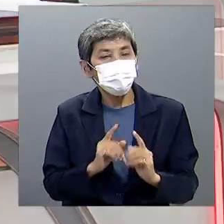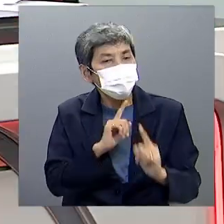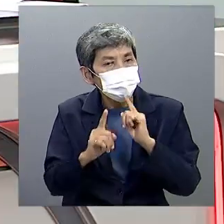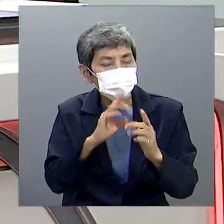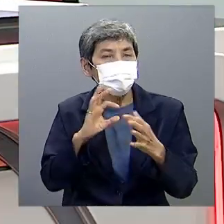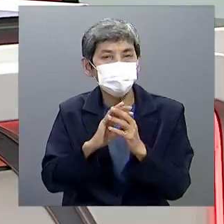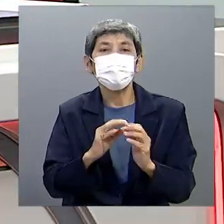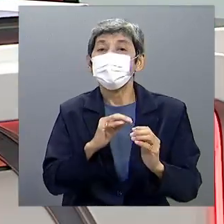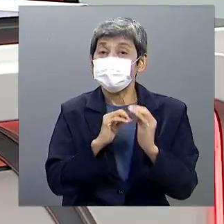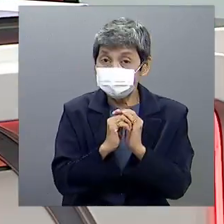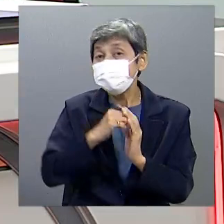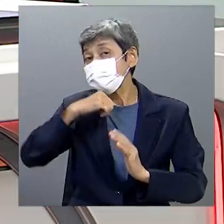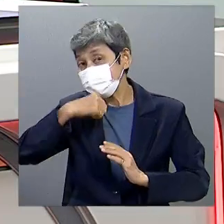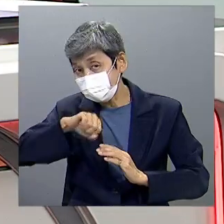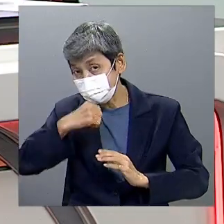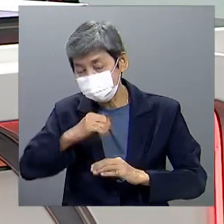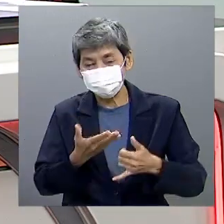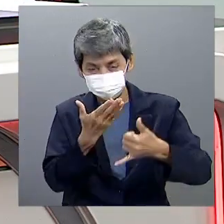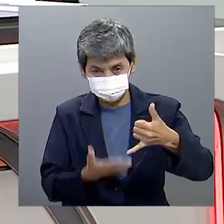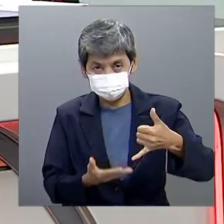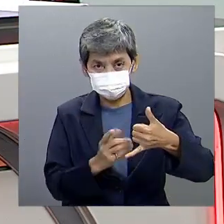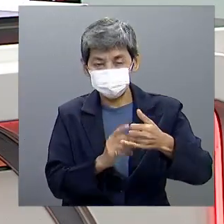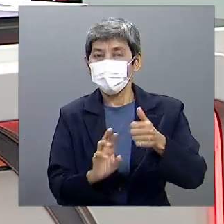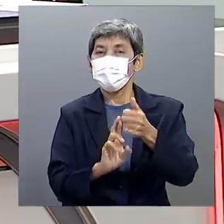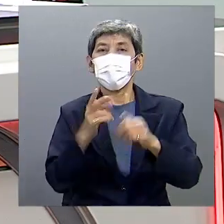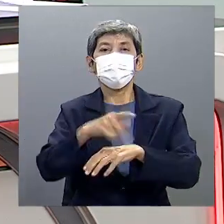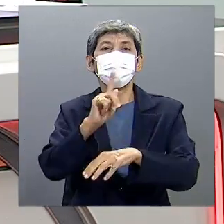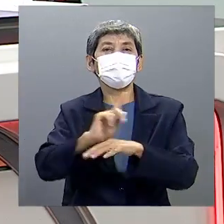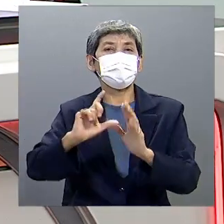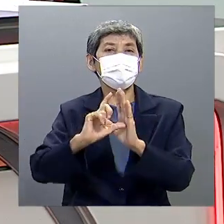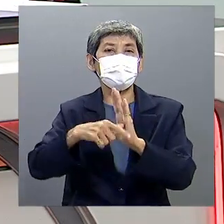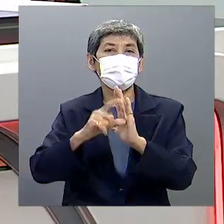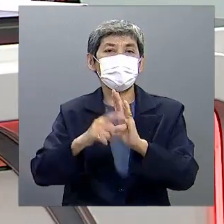ณภัยจิตวิบูลย์ธนสารนะคะเป็นรองประธานและเลขาธิการหอการค้าไทยในจีน